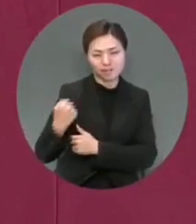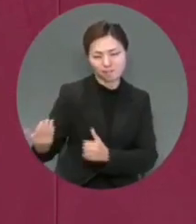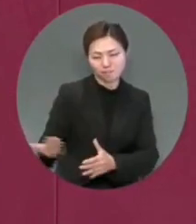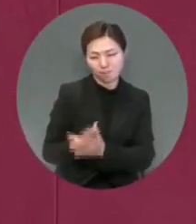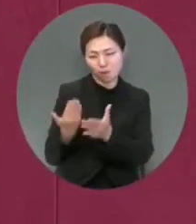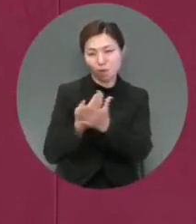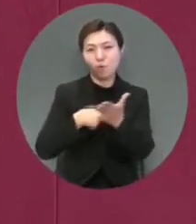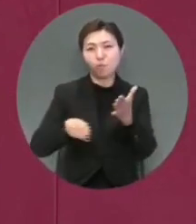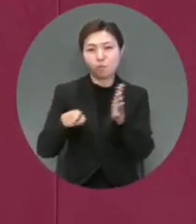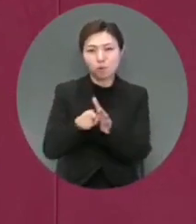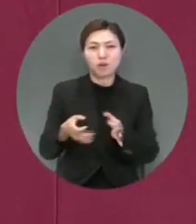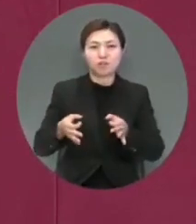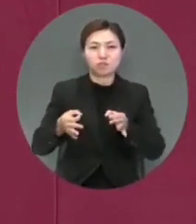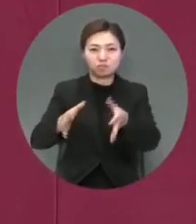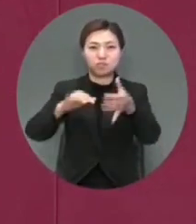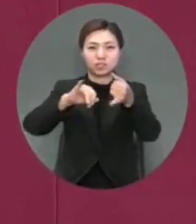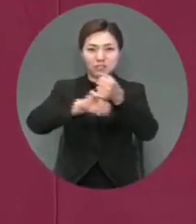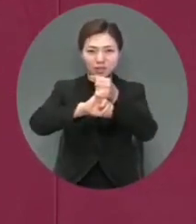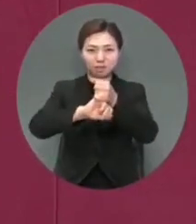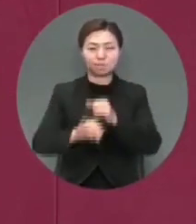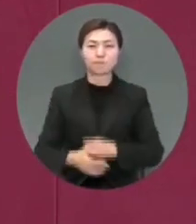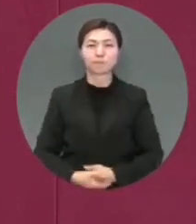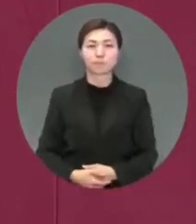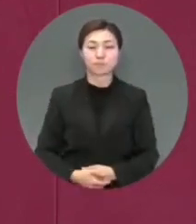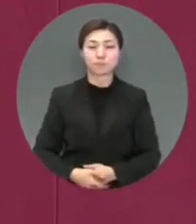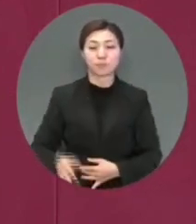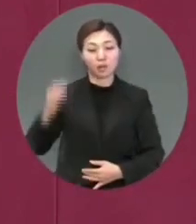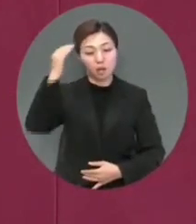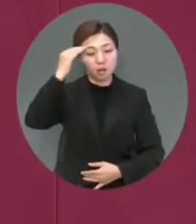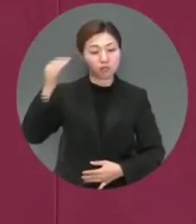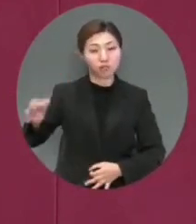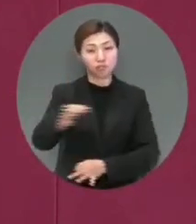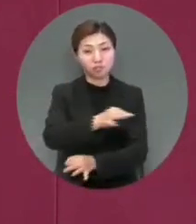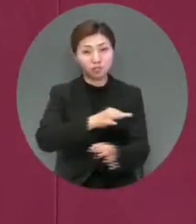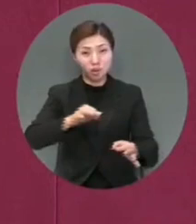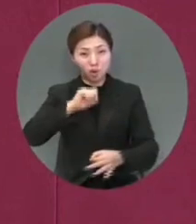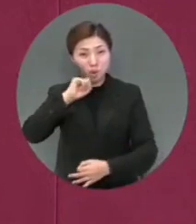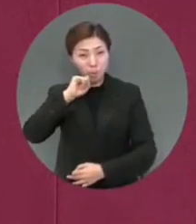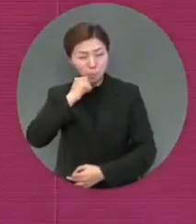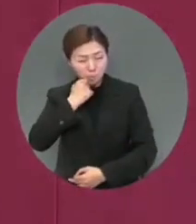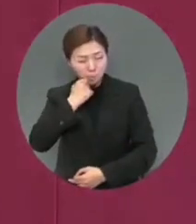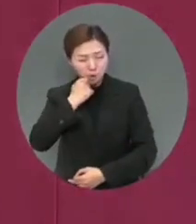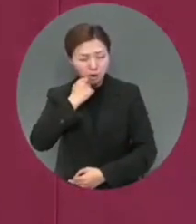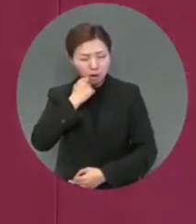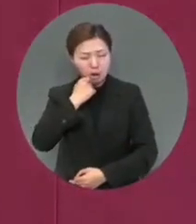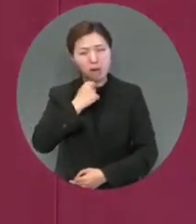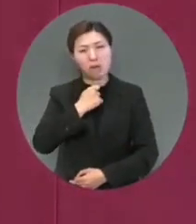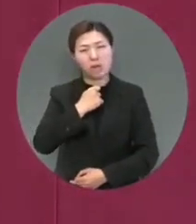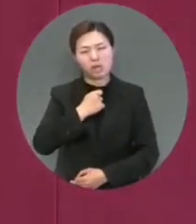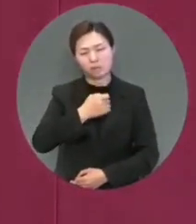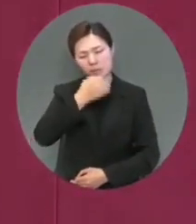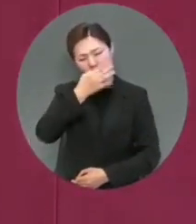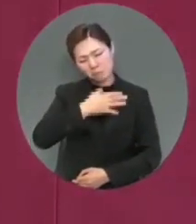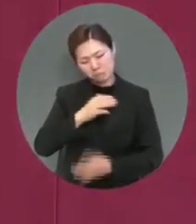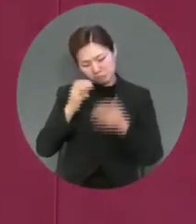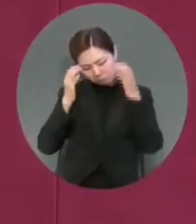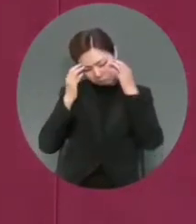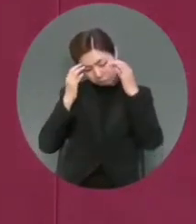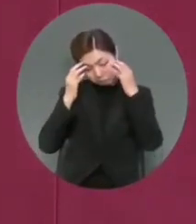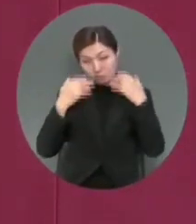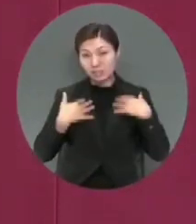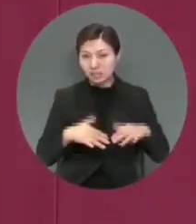투입하겠습니다. 경제가 어려울 때일수록 어려움을 더 크게 겪는 서민과